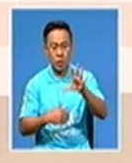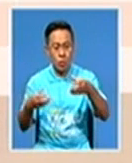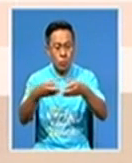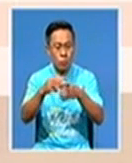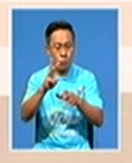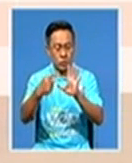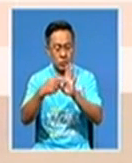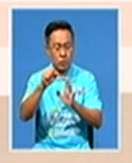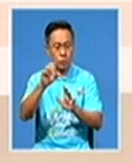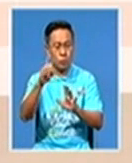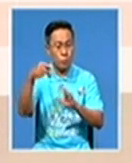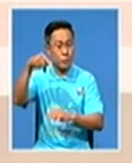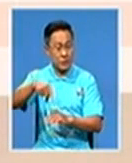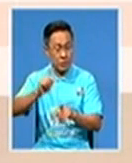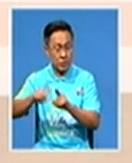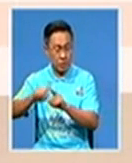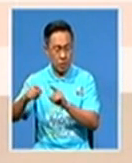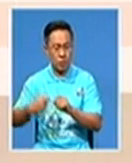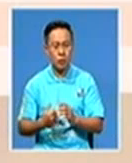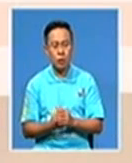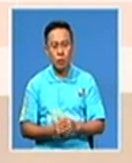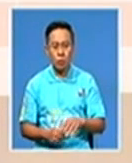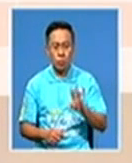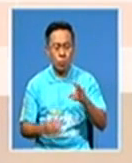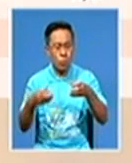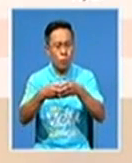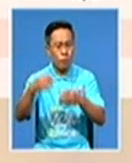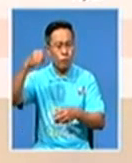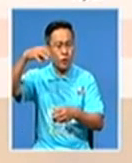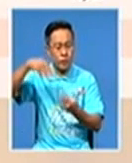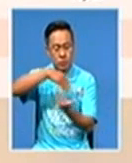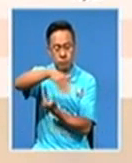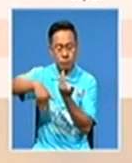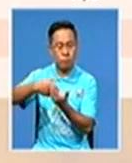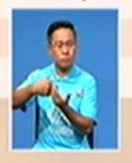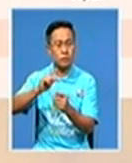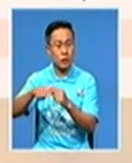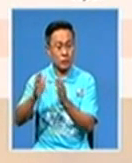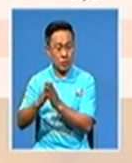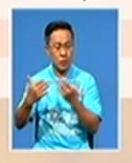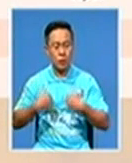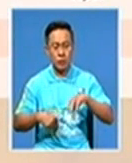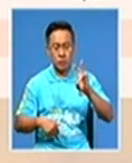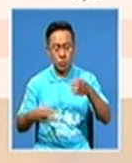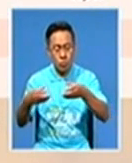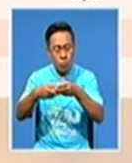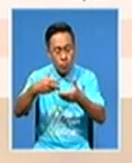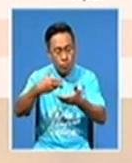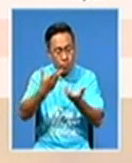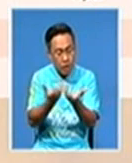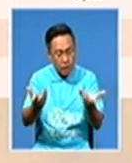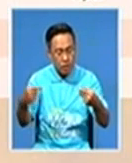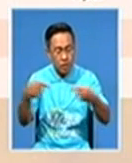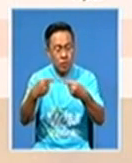ดุที่มีคุณสมบัติพิเศษกลุ่มผลิตภัณฑ์ไฟฟ้าจากพลังงานหมุนเวียนกลุ่มผลิตภัณฑ์ที่เป็นมิตรต่อสิ่งแวดล้